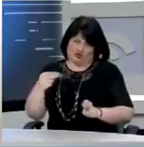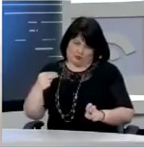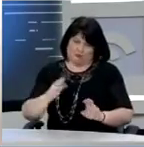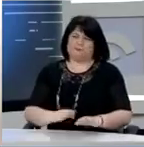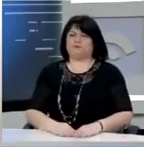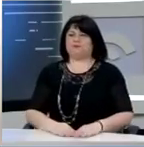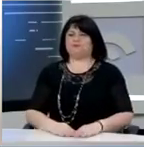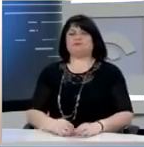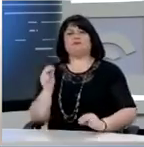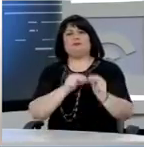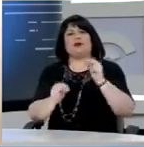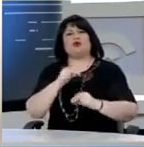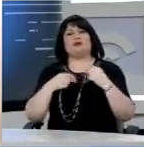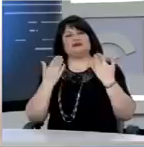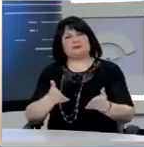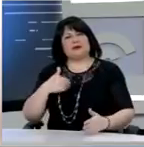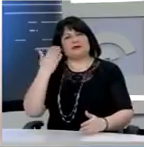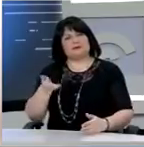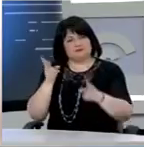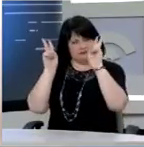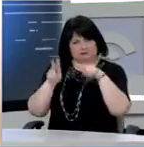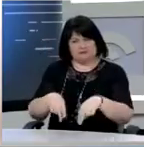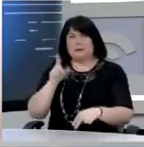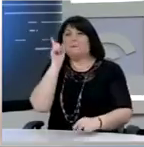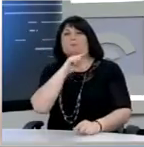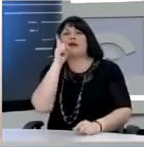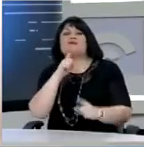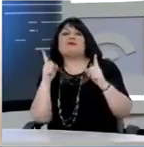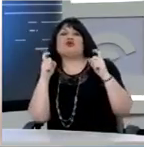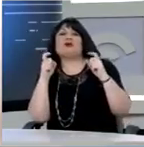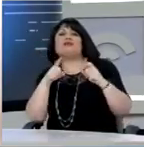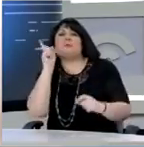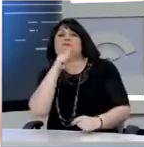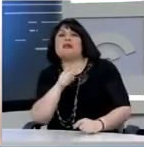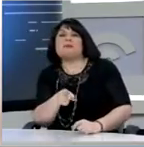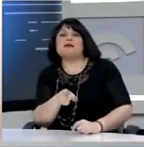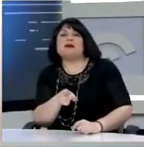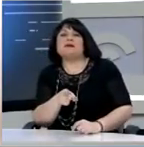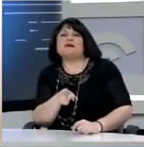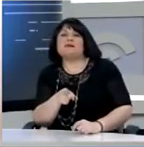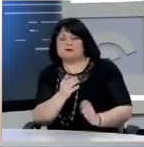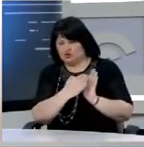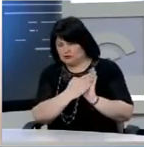Μετά τις εκλογές, αναγνωρίστηκε ότι ήταν ψεύτικη φωτογραφία. Την ίδια περίοδο,